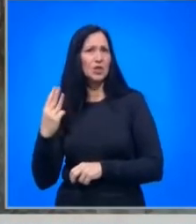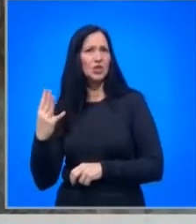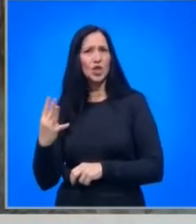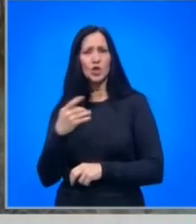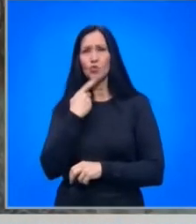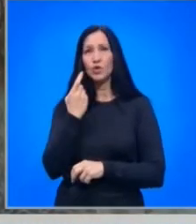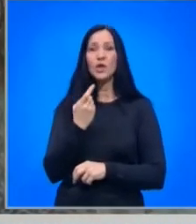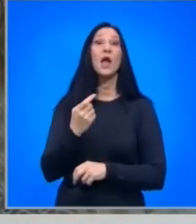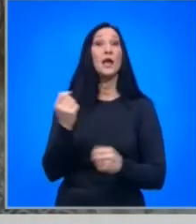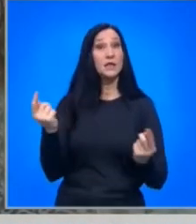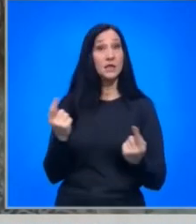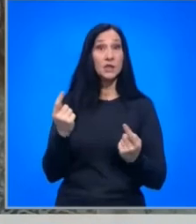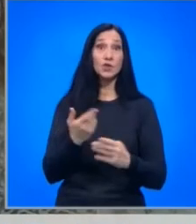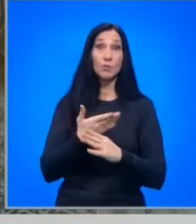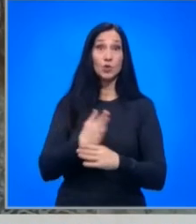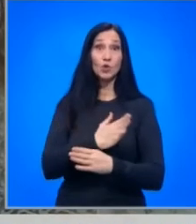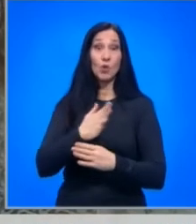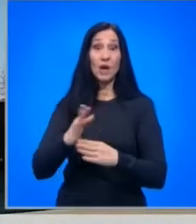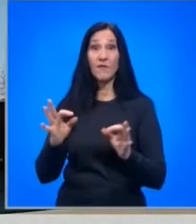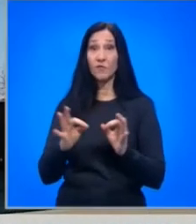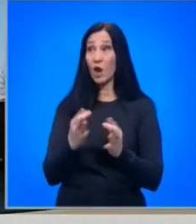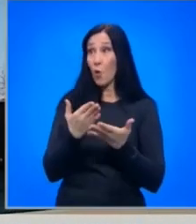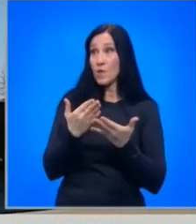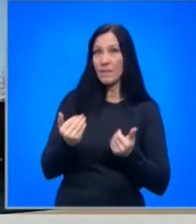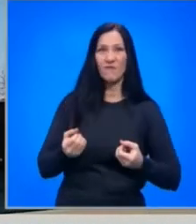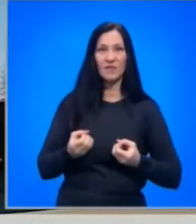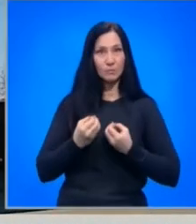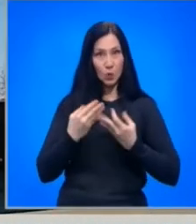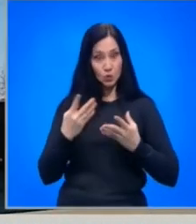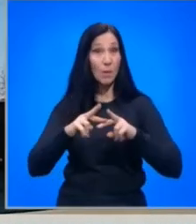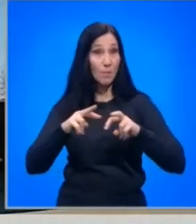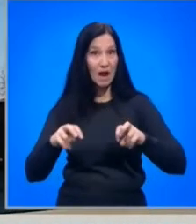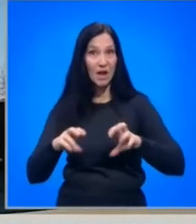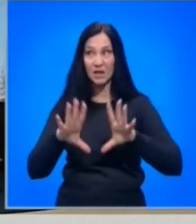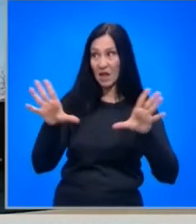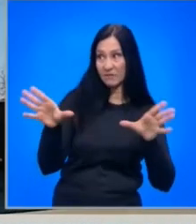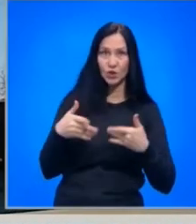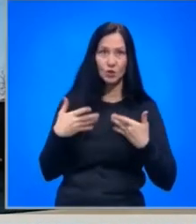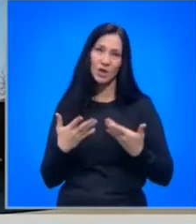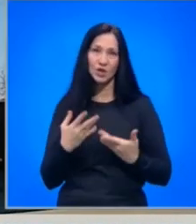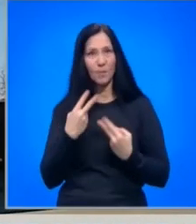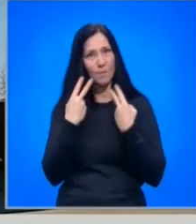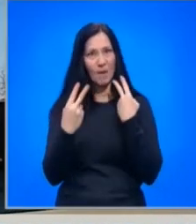Ако някъде няма възможност за преглед на всички желаещи, се предвиждат и допълнителни посещения.